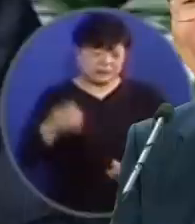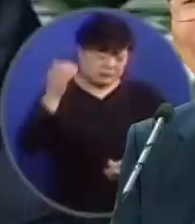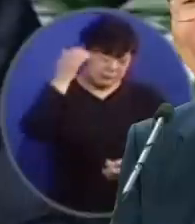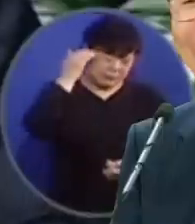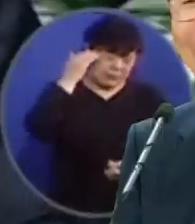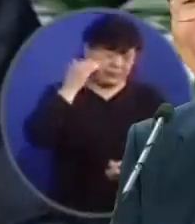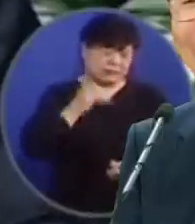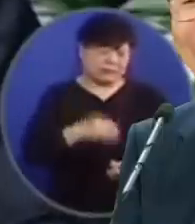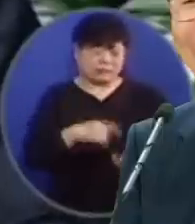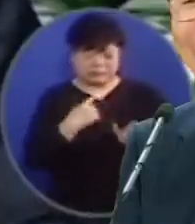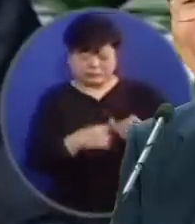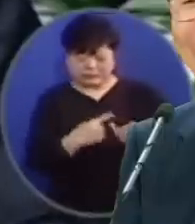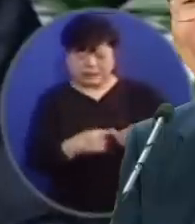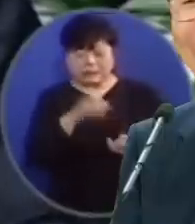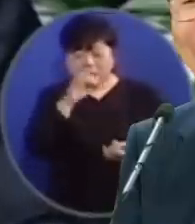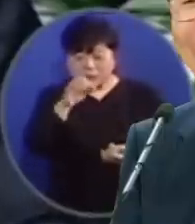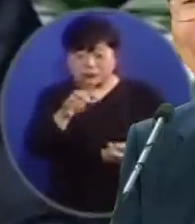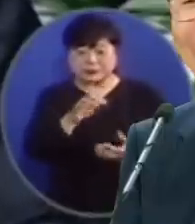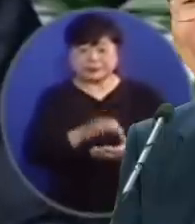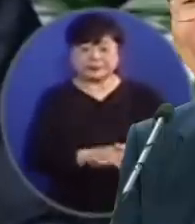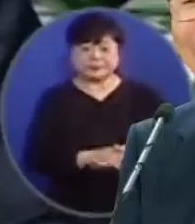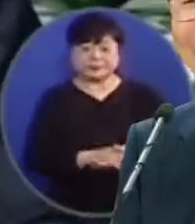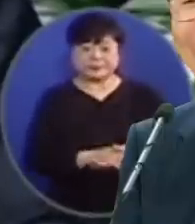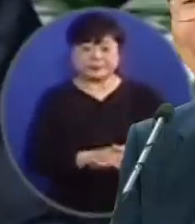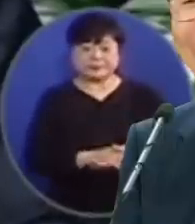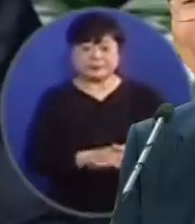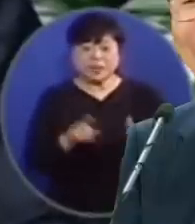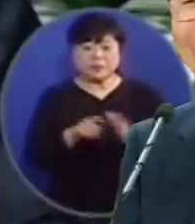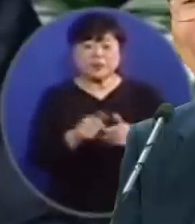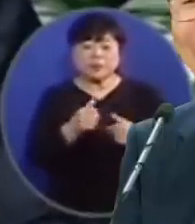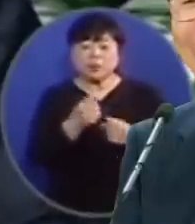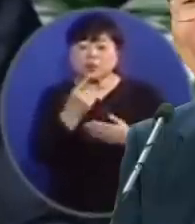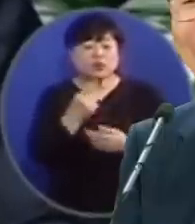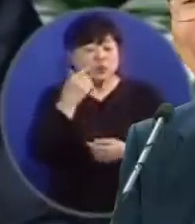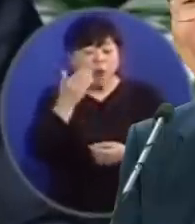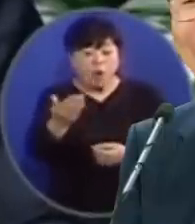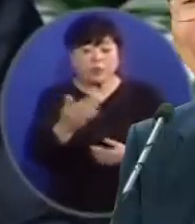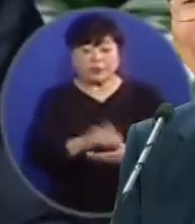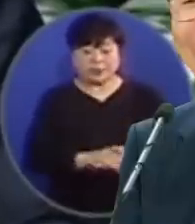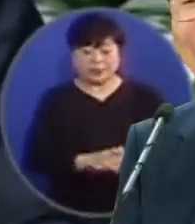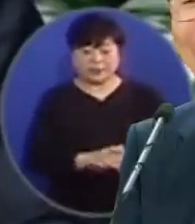고통스러운데 그런 내게 왜 신앙 상담하느냐 하니까